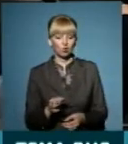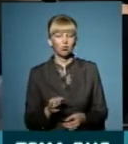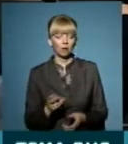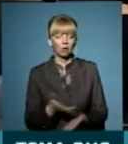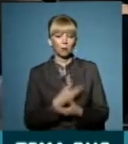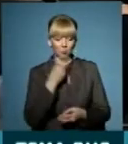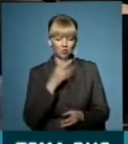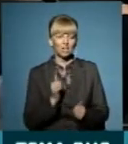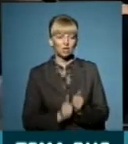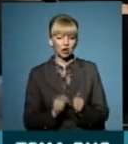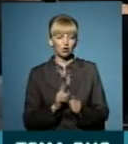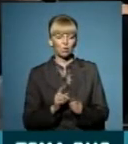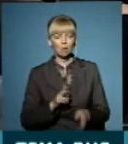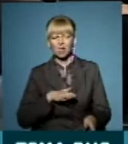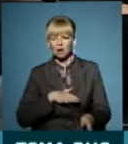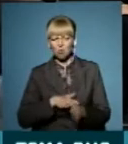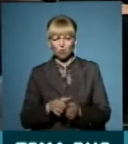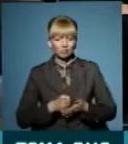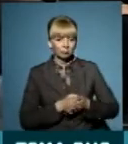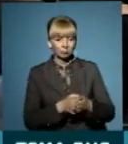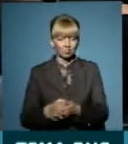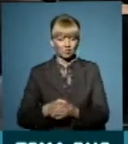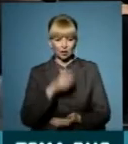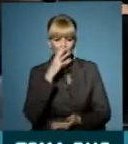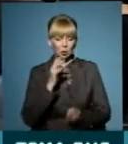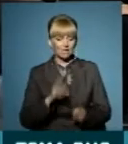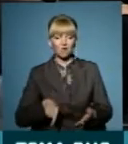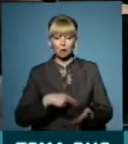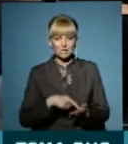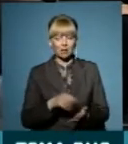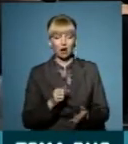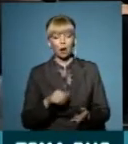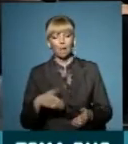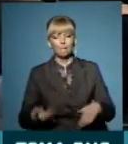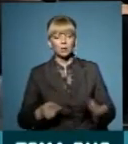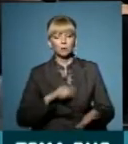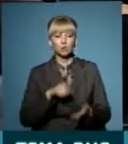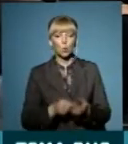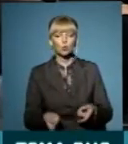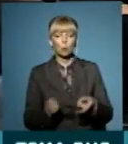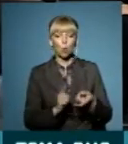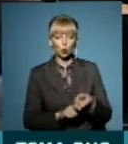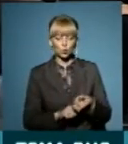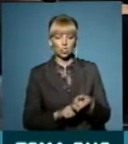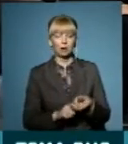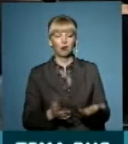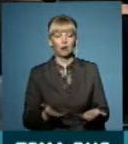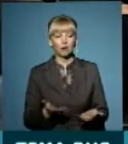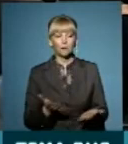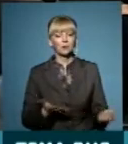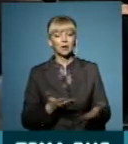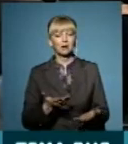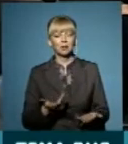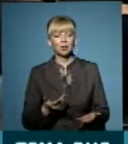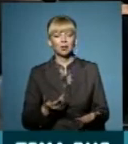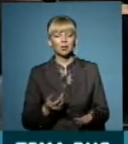бачимо часто, що переповнені маршрутки не тільки в міській, а й міжміського сполучення. Тобто, які